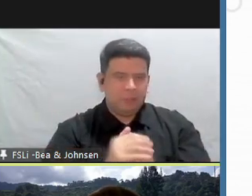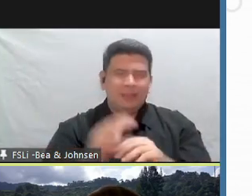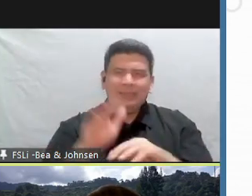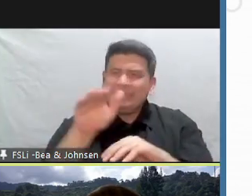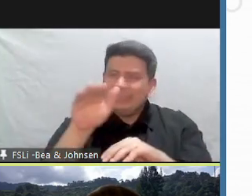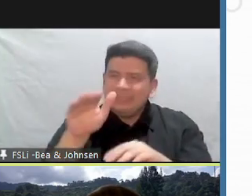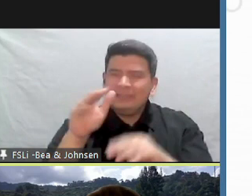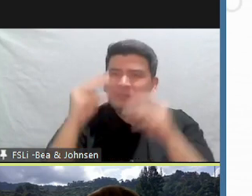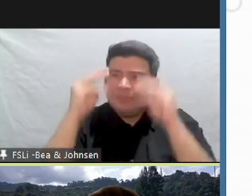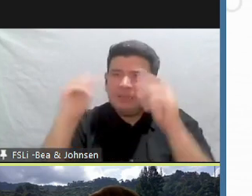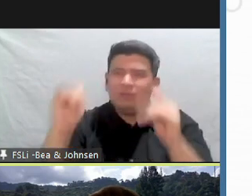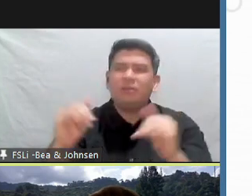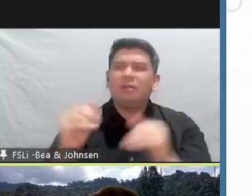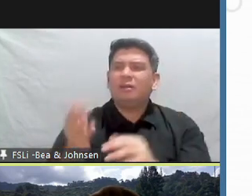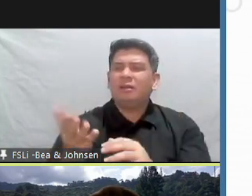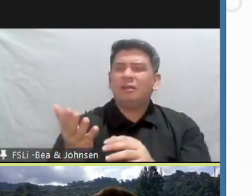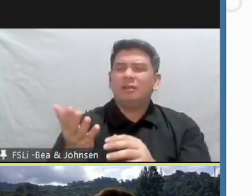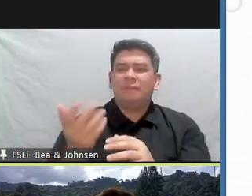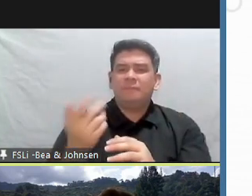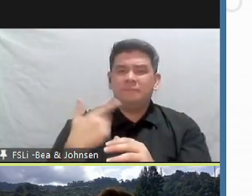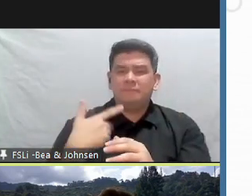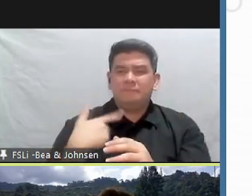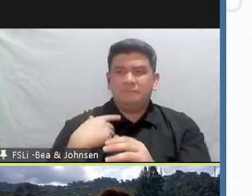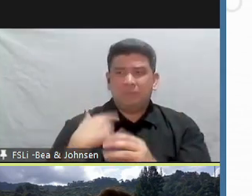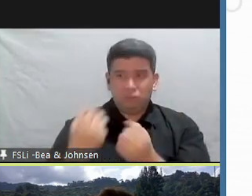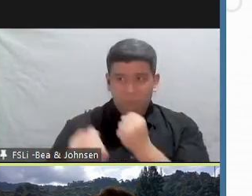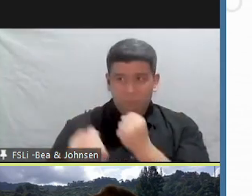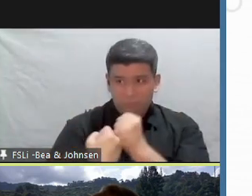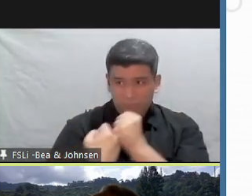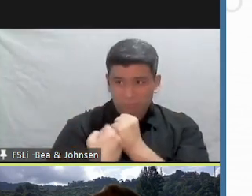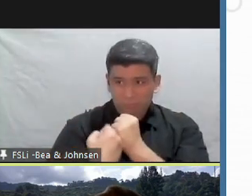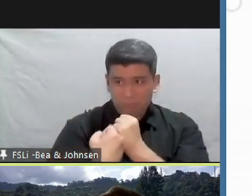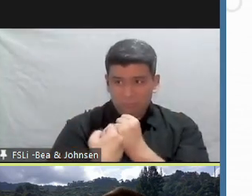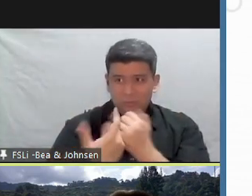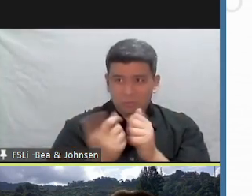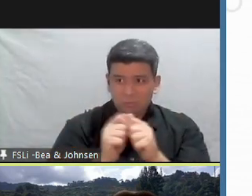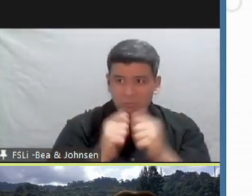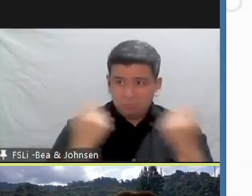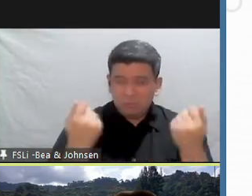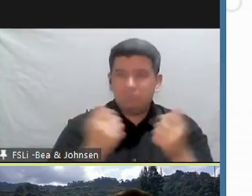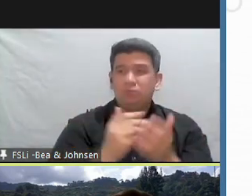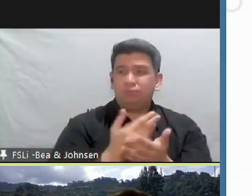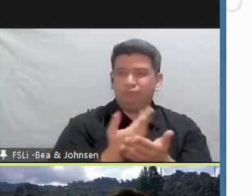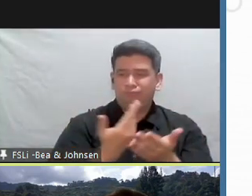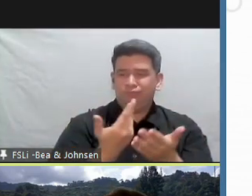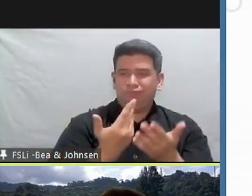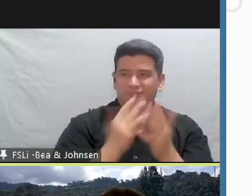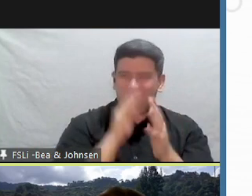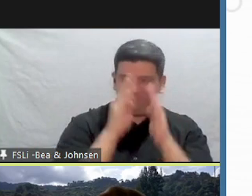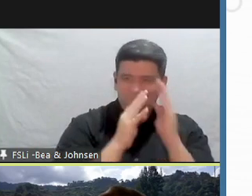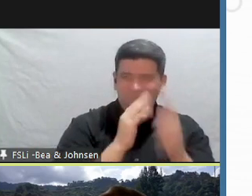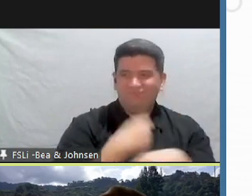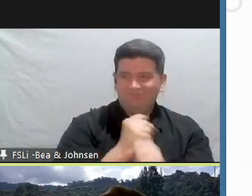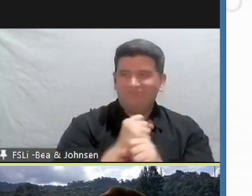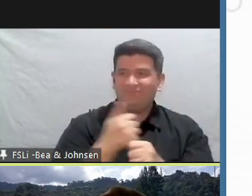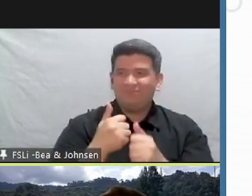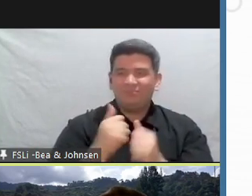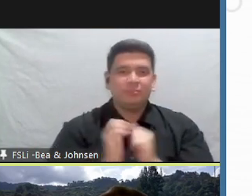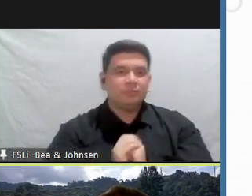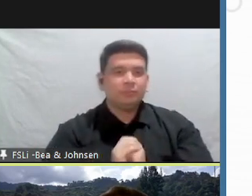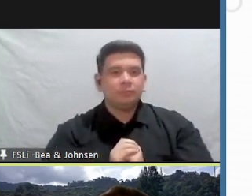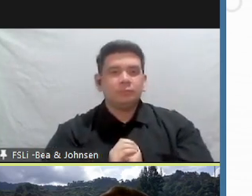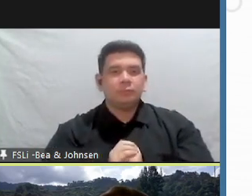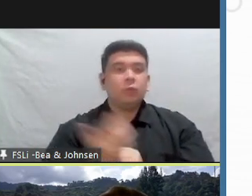service credit sa mga teachers nila. So ano, ito yung mga na-realize nila, no? Dahil sa MTBMLE,